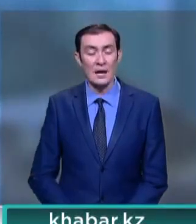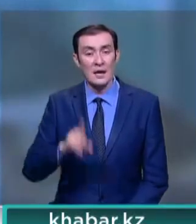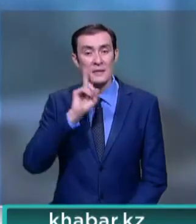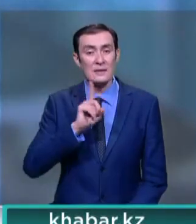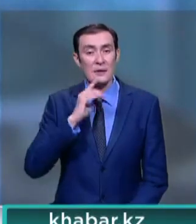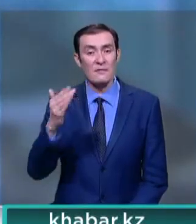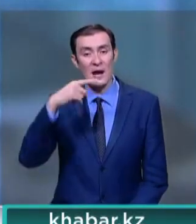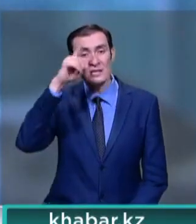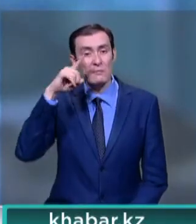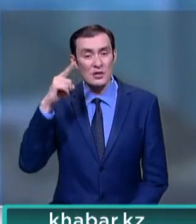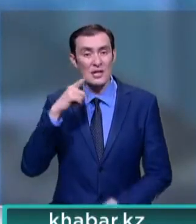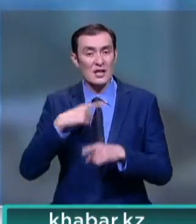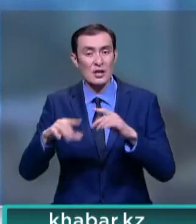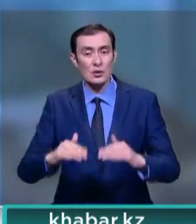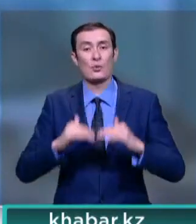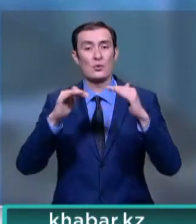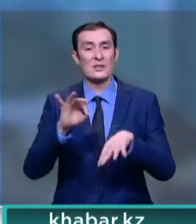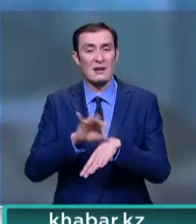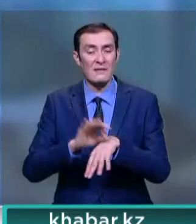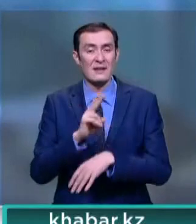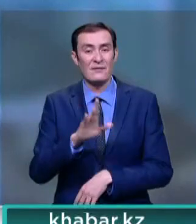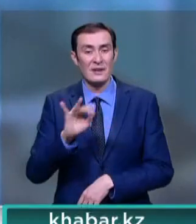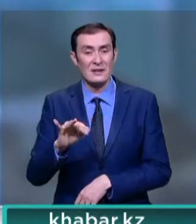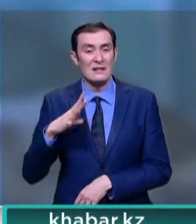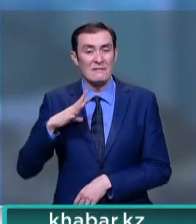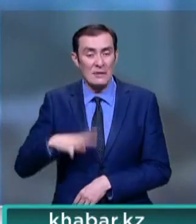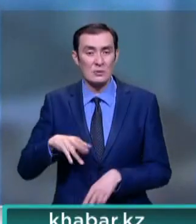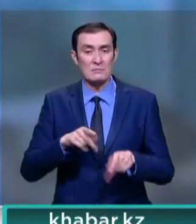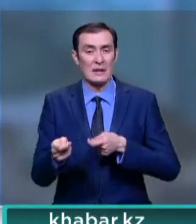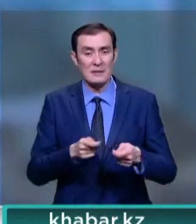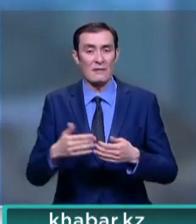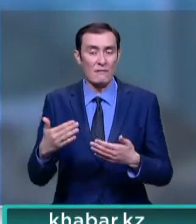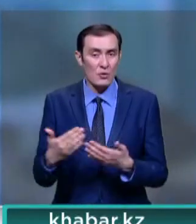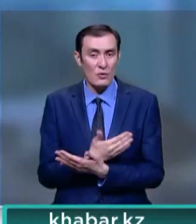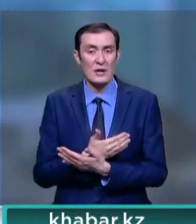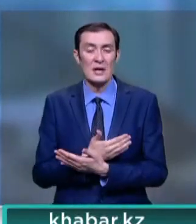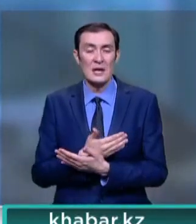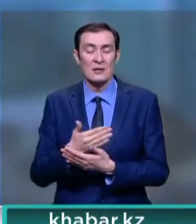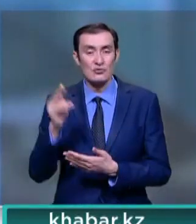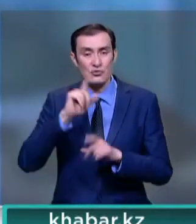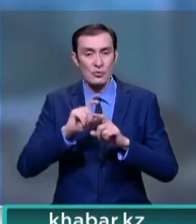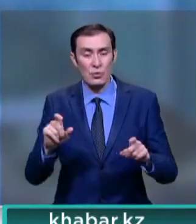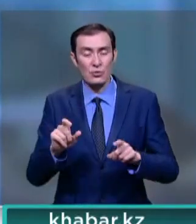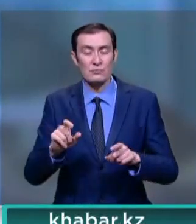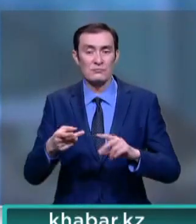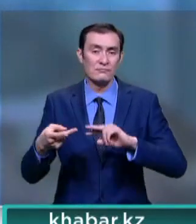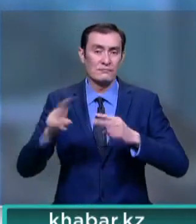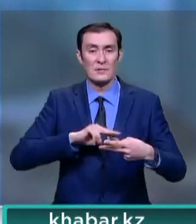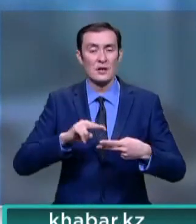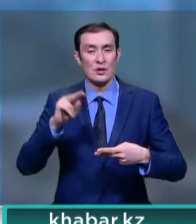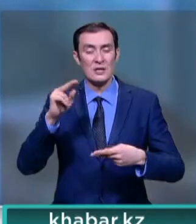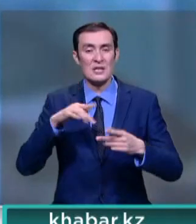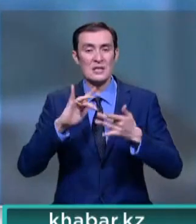Тем временем в Азербайджане резкий рост заболеваемости COVID-19 вынудил правительство вновь перевести школьников на дистанционное